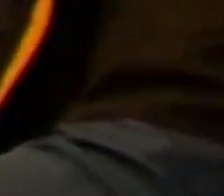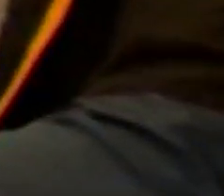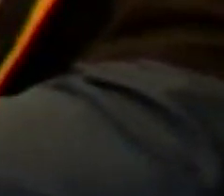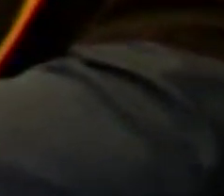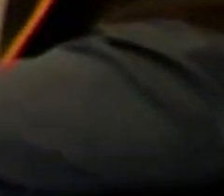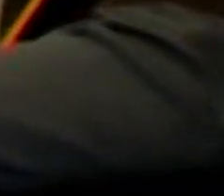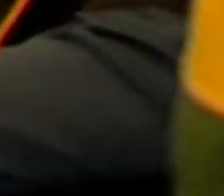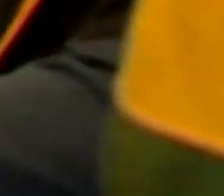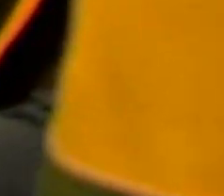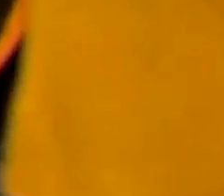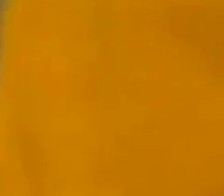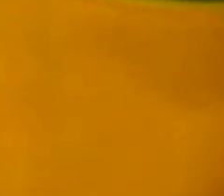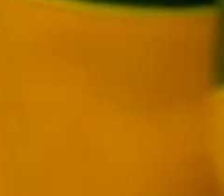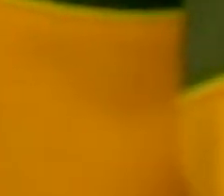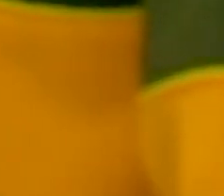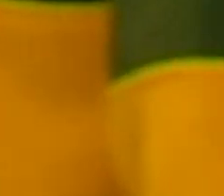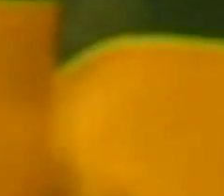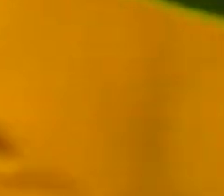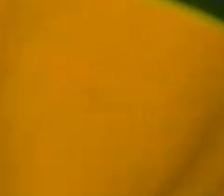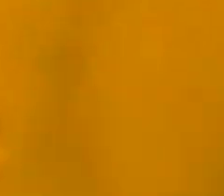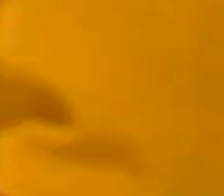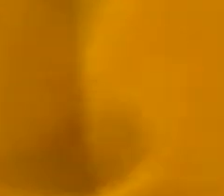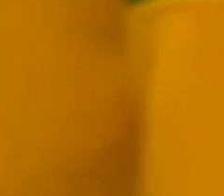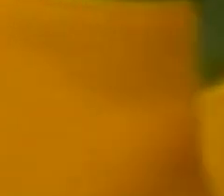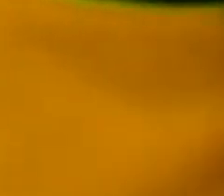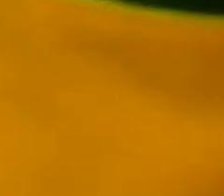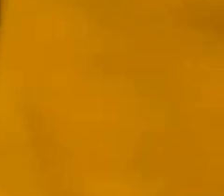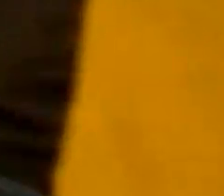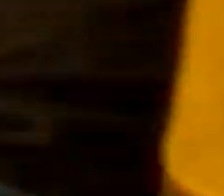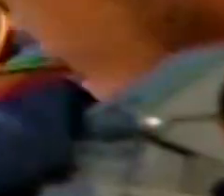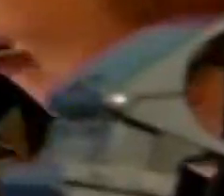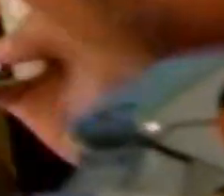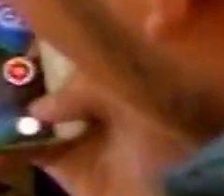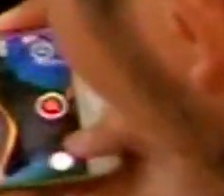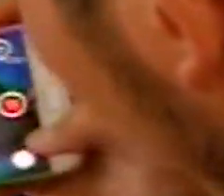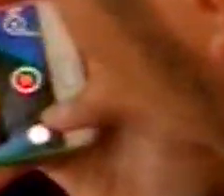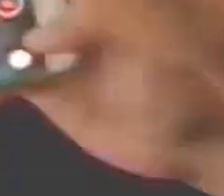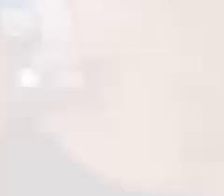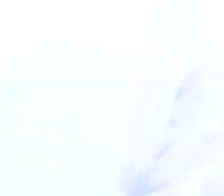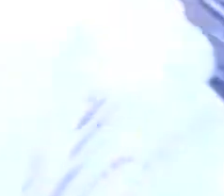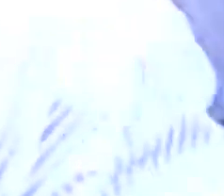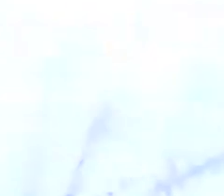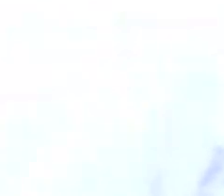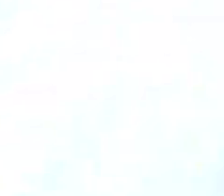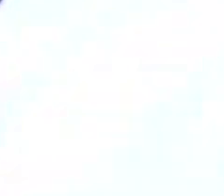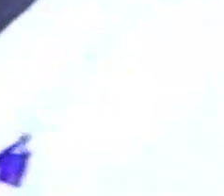kunjung tertangkap. Presiden meminta Kapolri segera mengumumkan hasil penyelidikan kasus penyerangan terhadap Novel Baswedan.